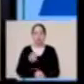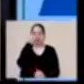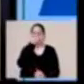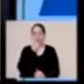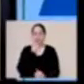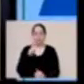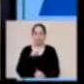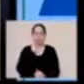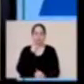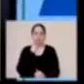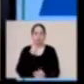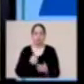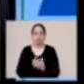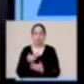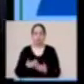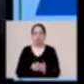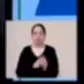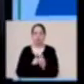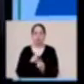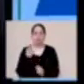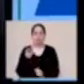Спасибо за внимание. До новых встреч. До свидания.